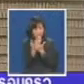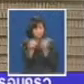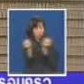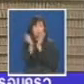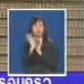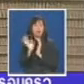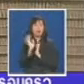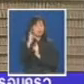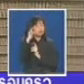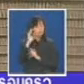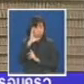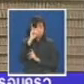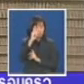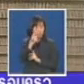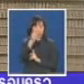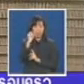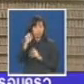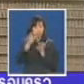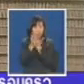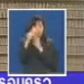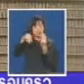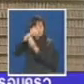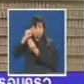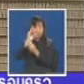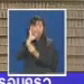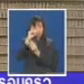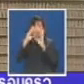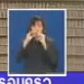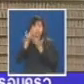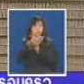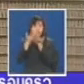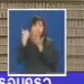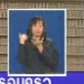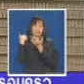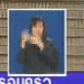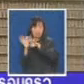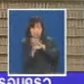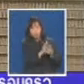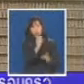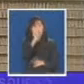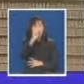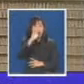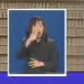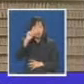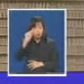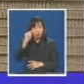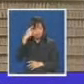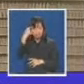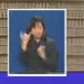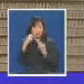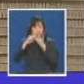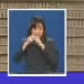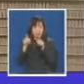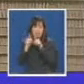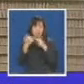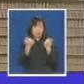ษฐกิจในวันพรุ่งนี้นะครับส่วนอีกกลุ่มนึงซึ่งเป็นที่ปัญหากันก็คือเรื่องของอบต.นะครับตรงนี้เนี่ยกระทรวงการคลังก็ไปตรวจ